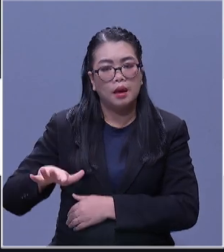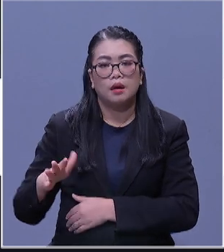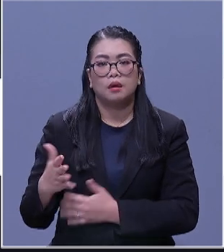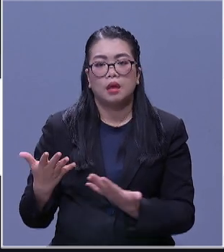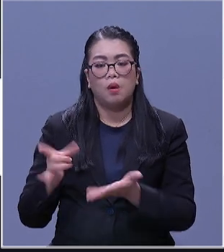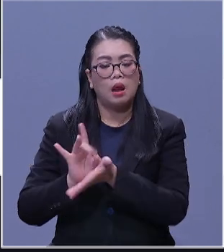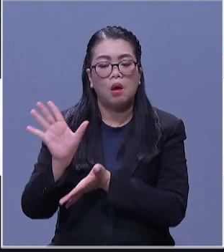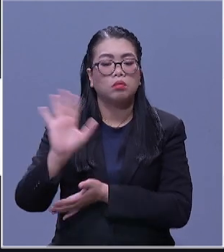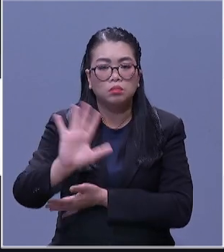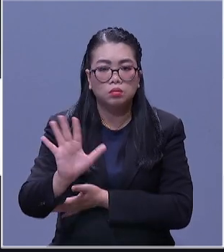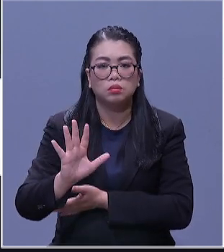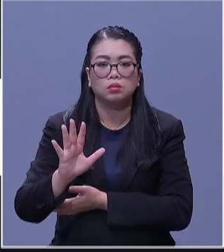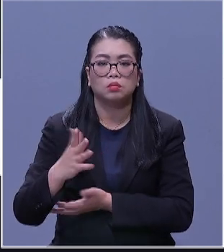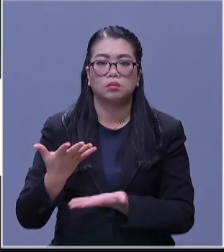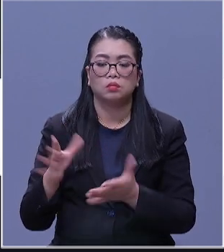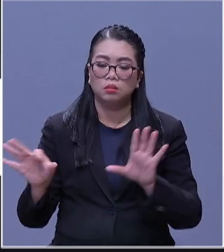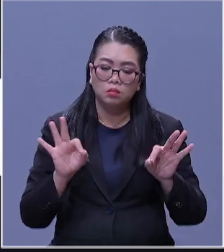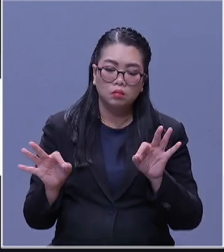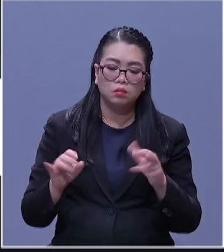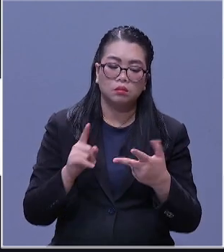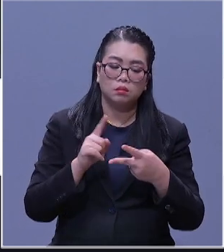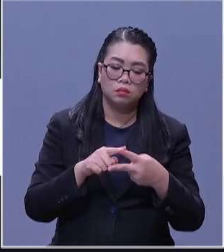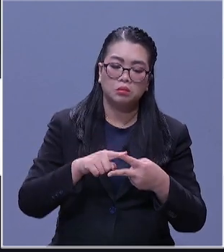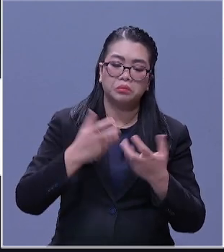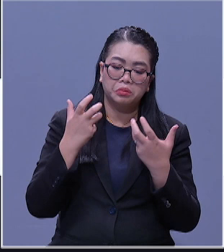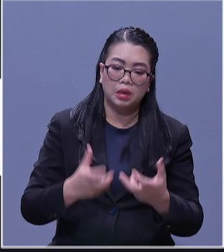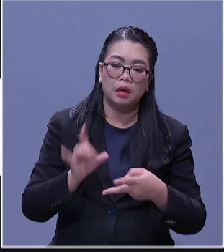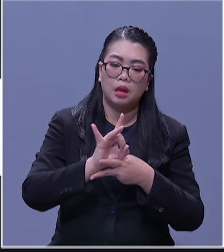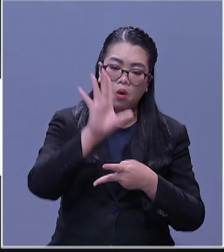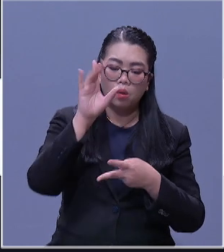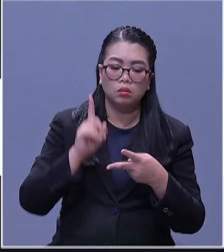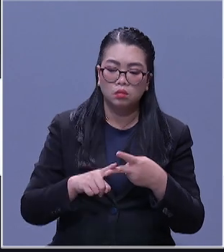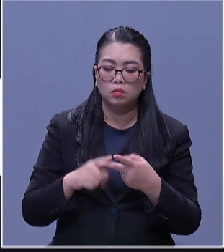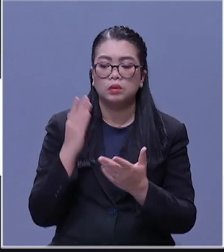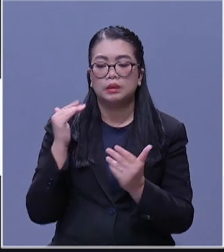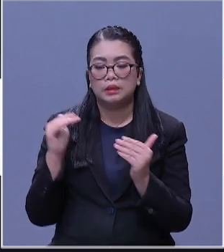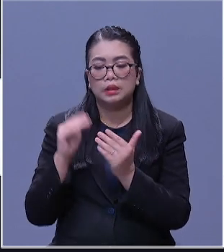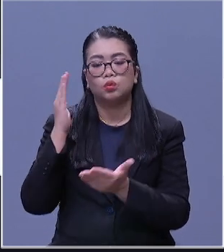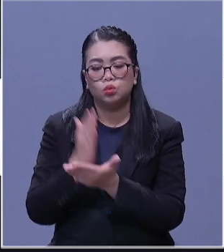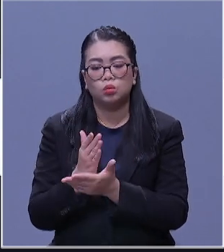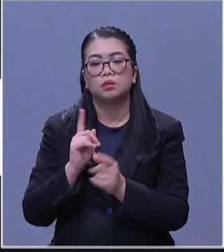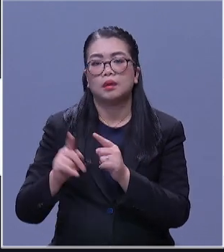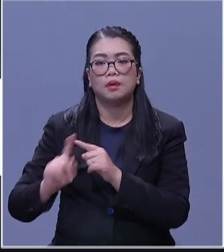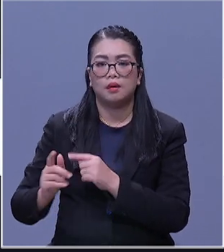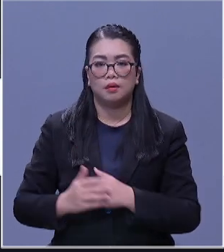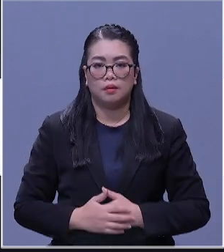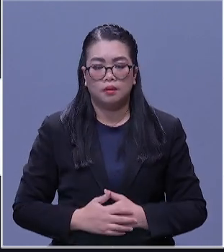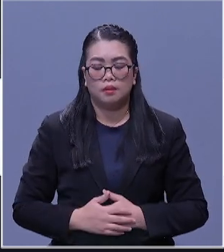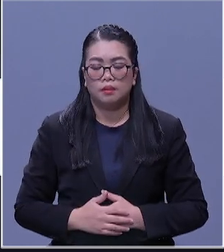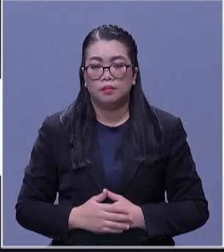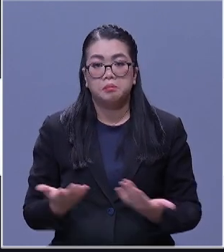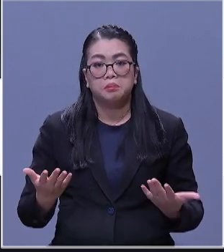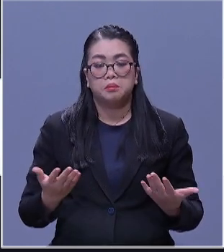แต่เค้าในเมื่อเค้ามีตัวเลือกนะฮะที่จะลงโทษแล้วมันก็มีการโหวตแบบระบอบประชาธิปไตยเพราะฉะนั้น